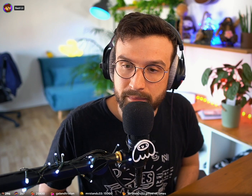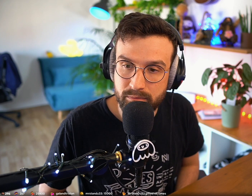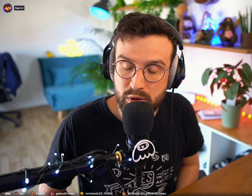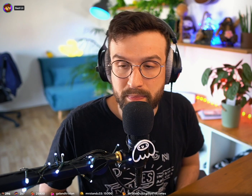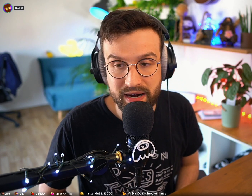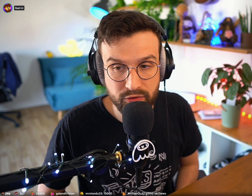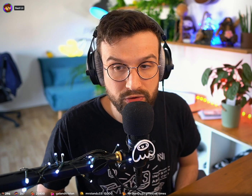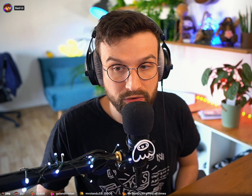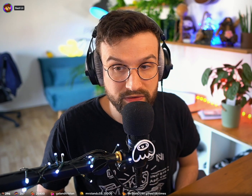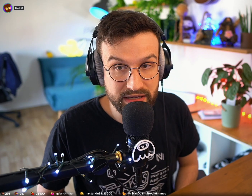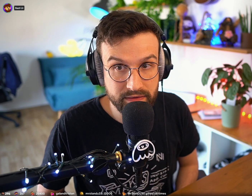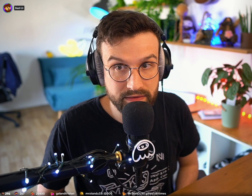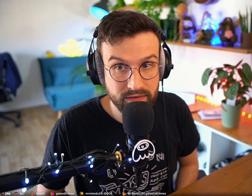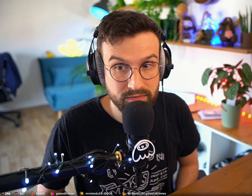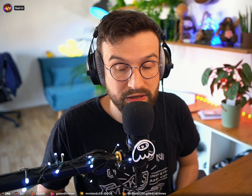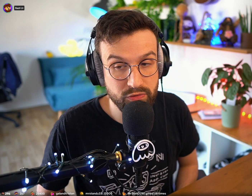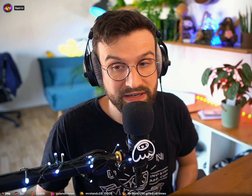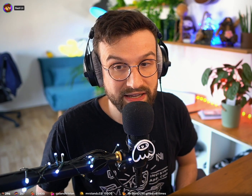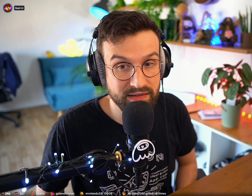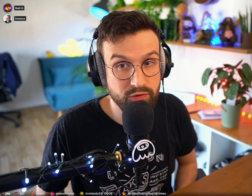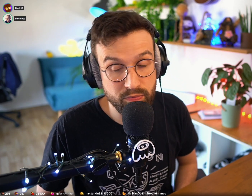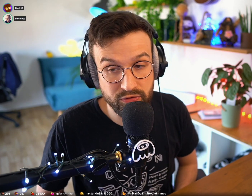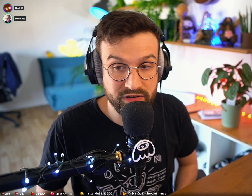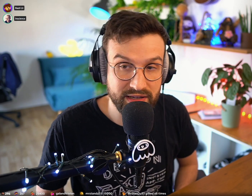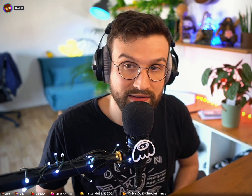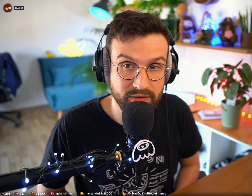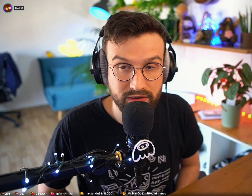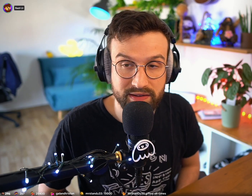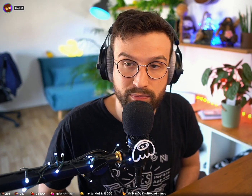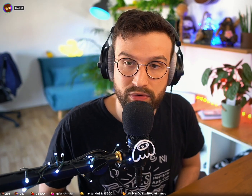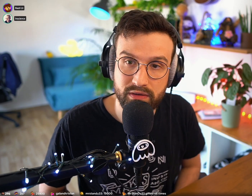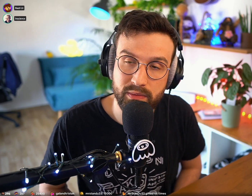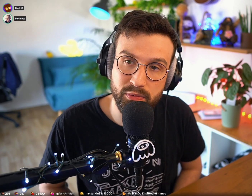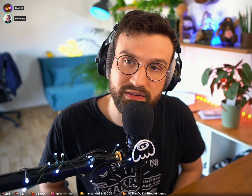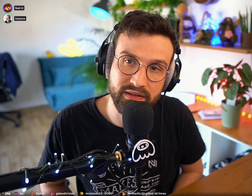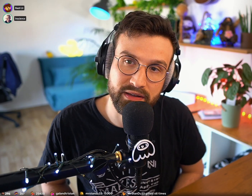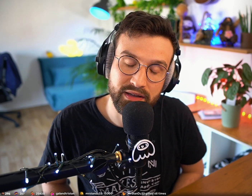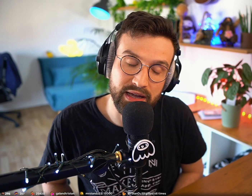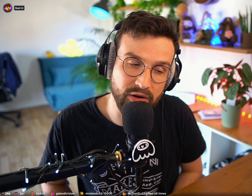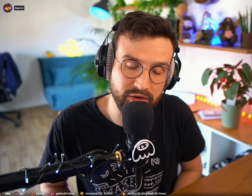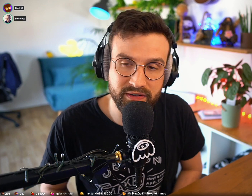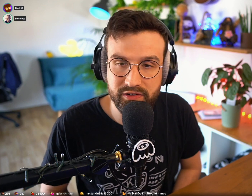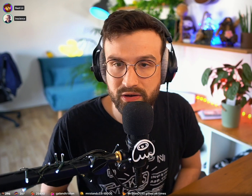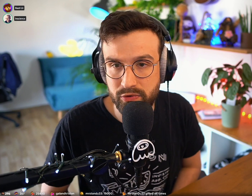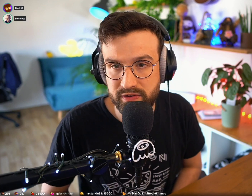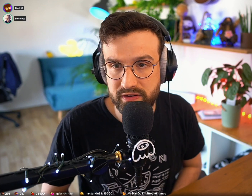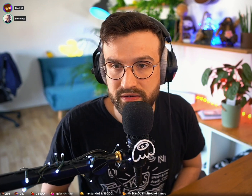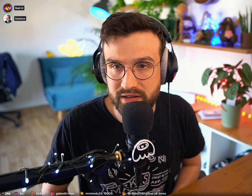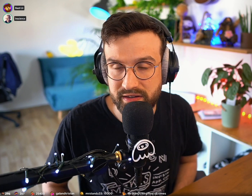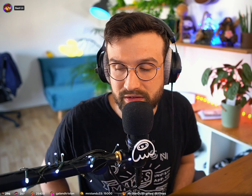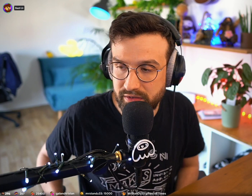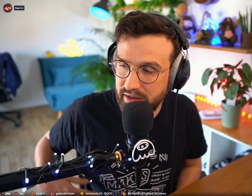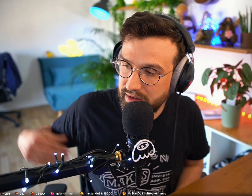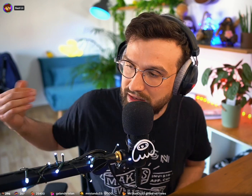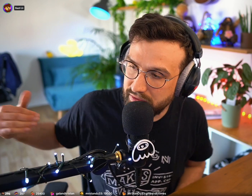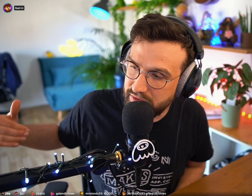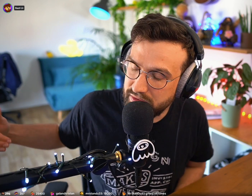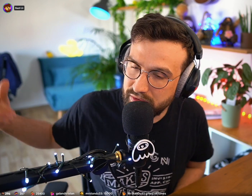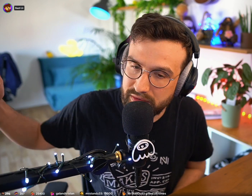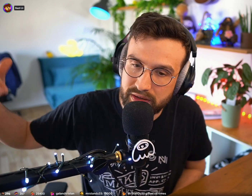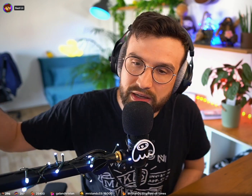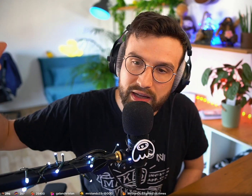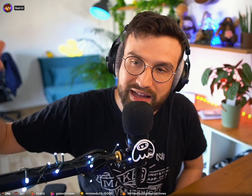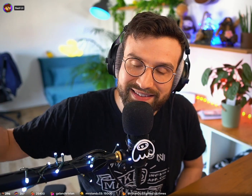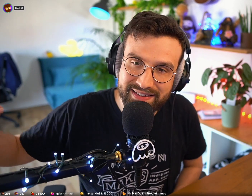bouton, mais pas la couleur du texte, tu mets le cadenas, tu peux plus changer de texte. Donc là, t'es un peu baisé. Alors que Sketch, comme le dit InScience, il